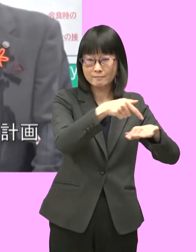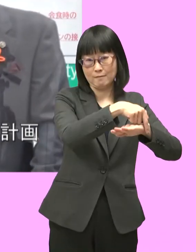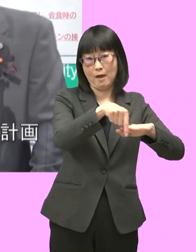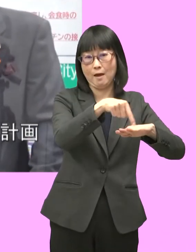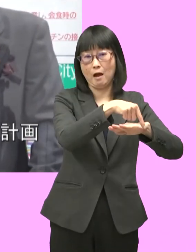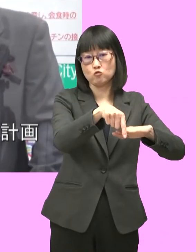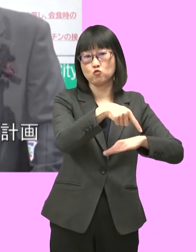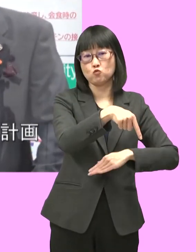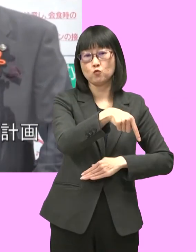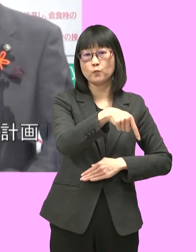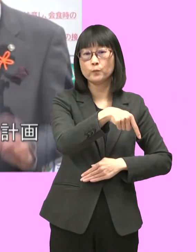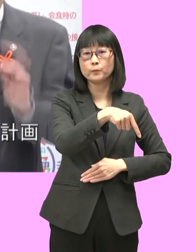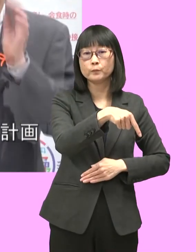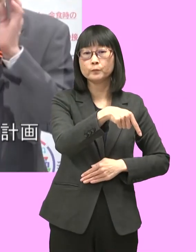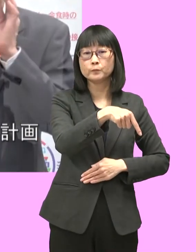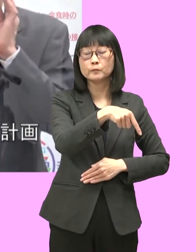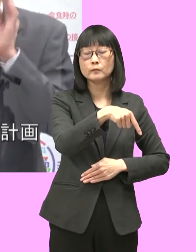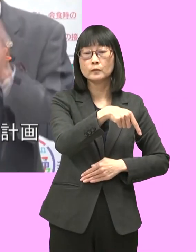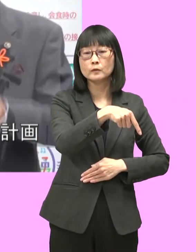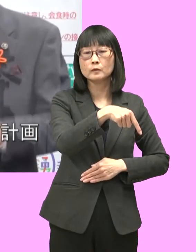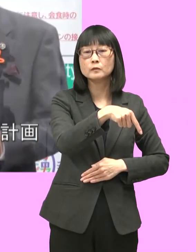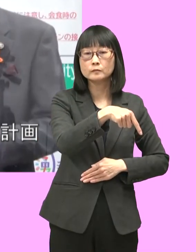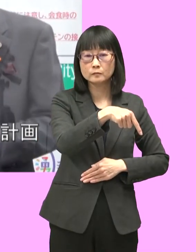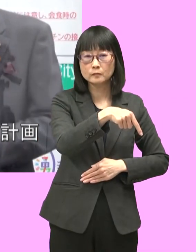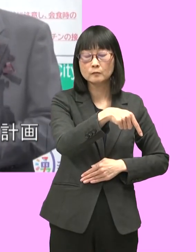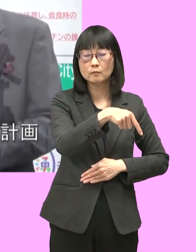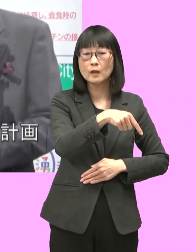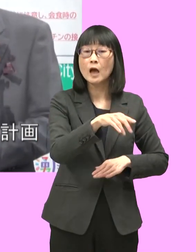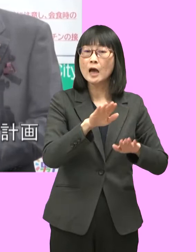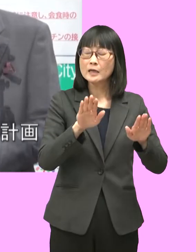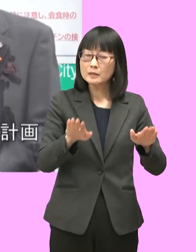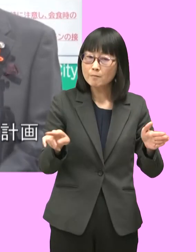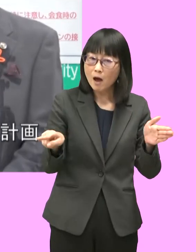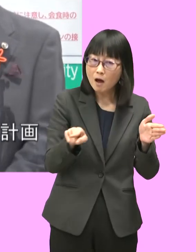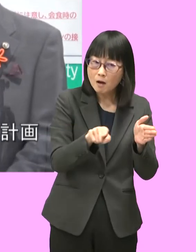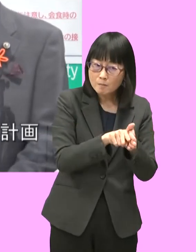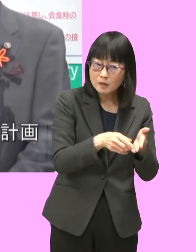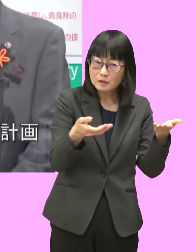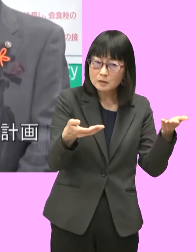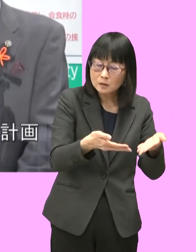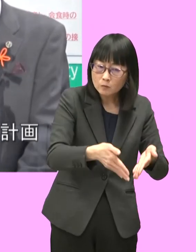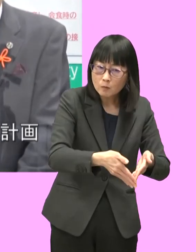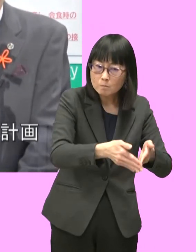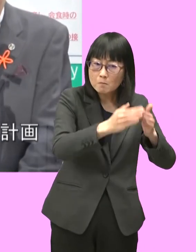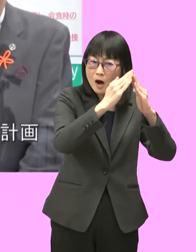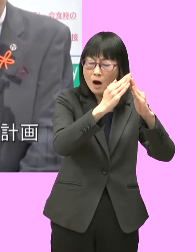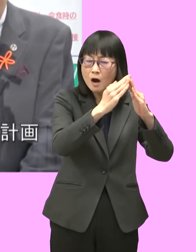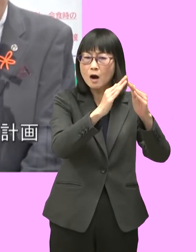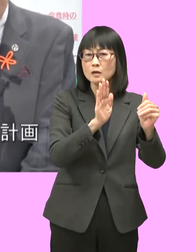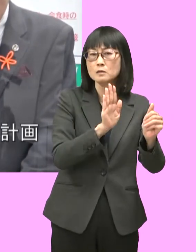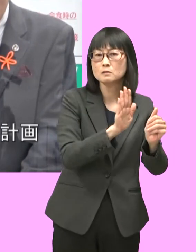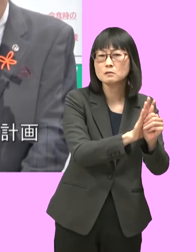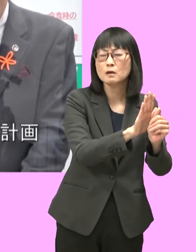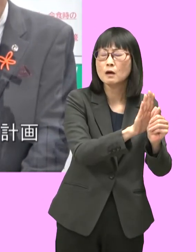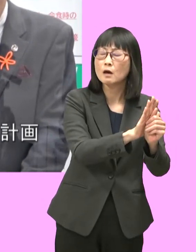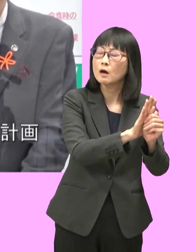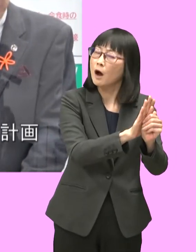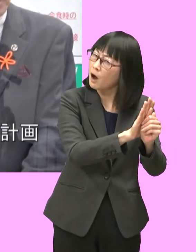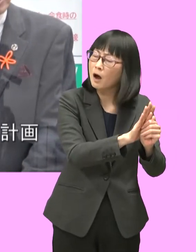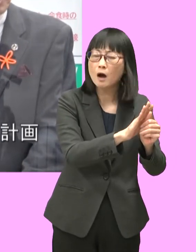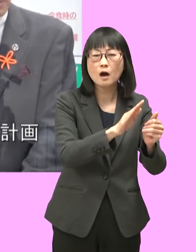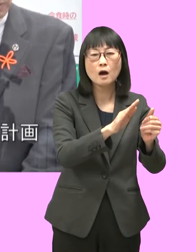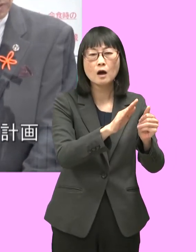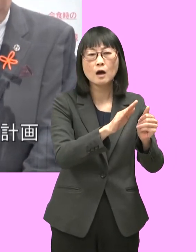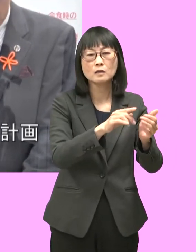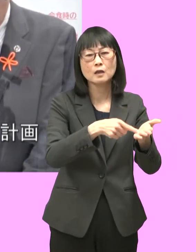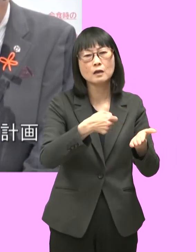イントとしてはですね、これまで創業支援というかそういった取り組みが弱かったなという反省に立って、創業支援の